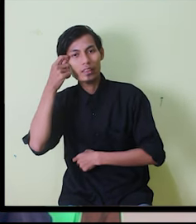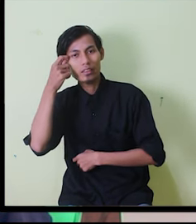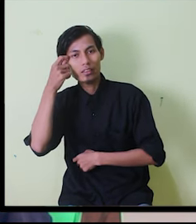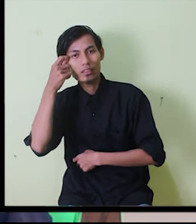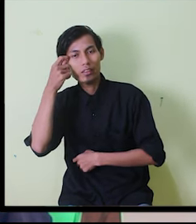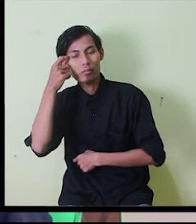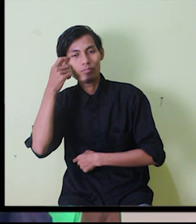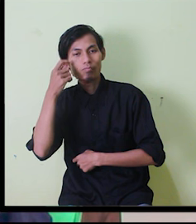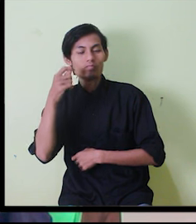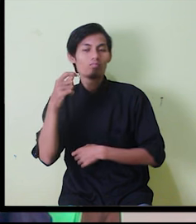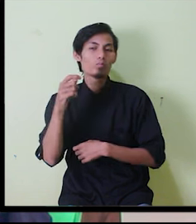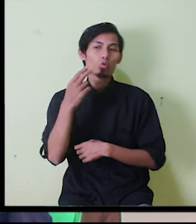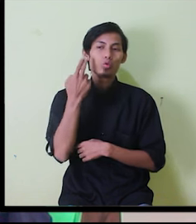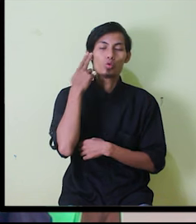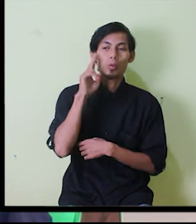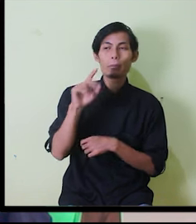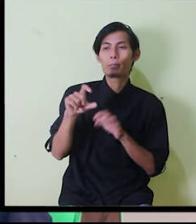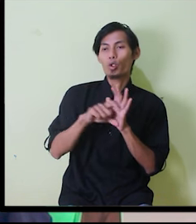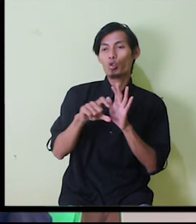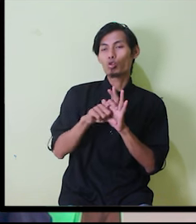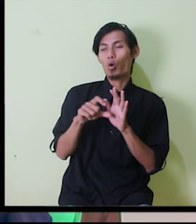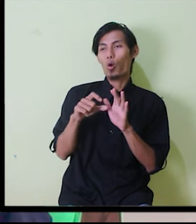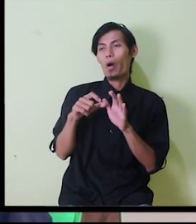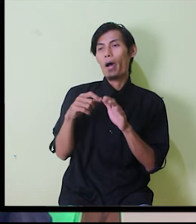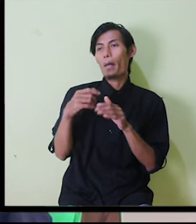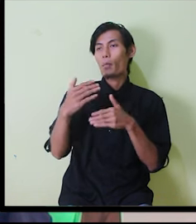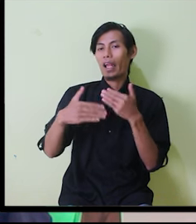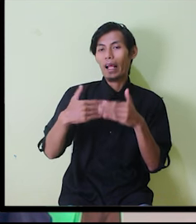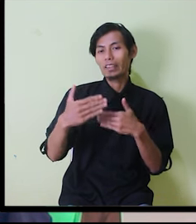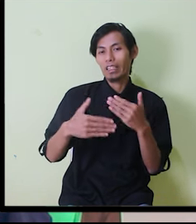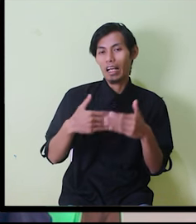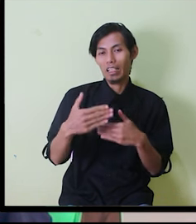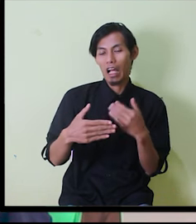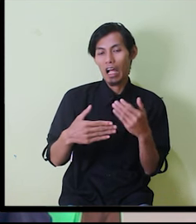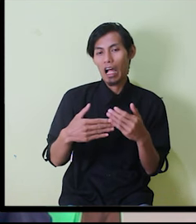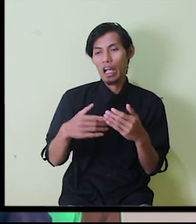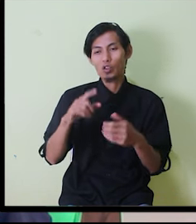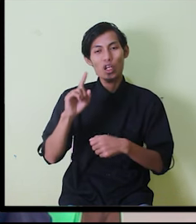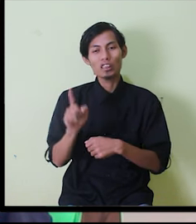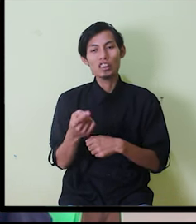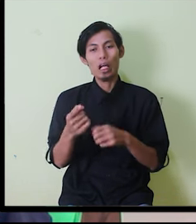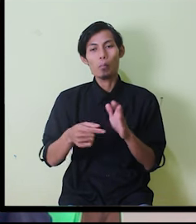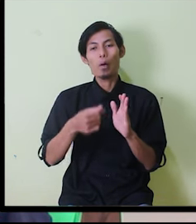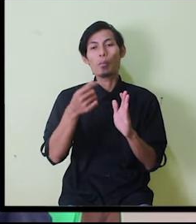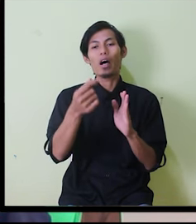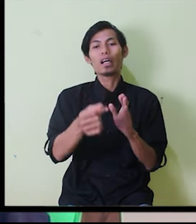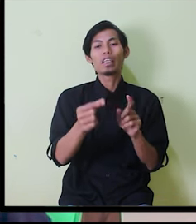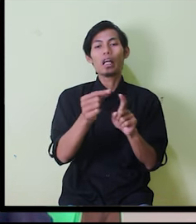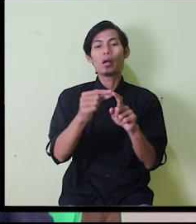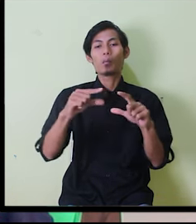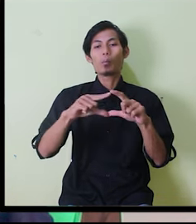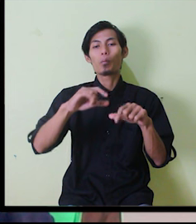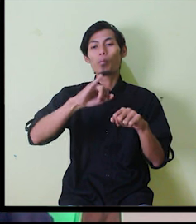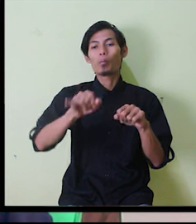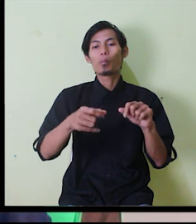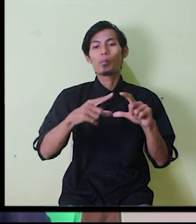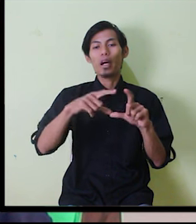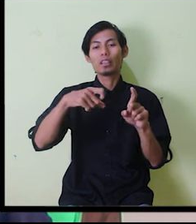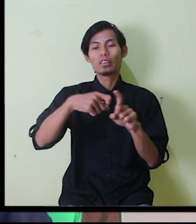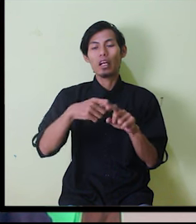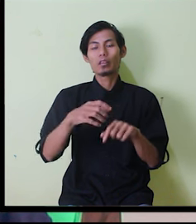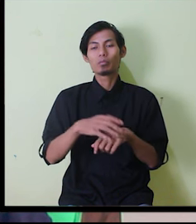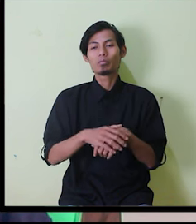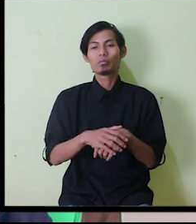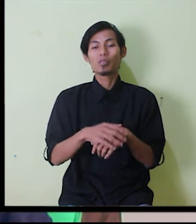ya kalau misalkan untuk apa namanya melaksanakan kewajibannya untuk membayar pajak bahkan bahkan Sebelumnya kami mendengar itu kalau